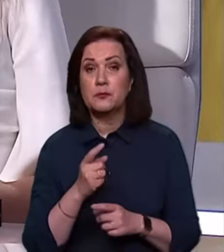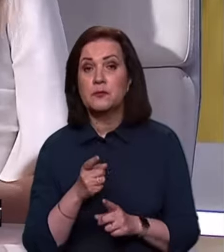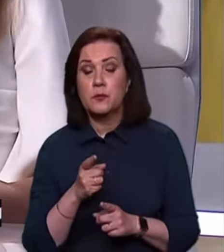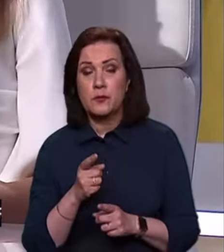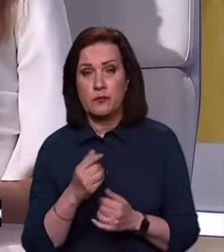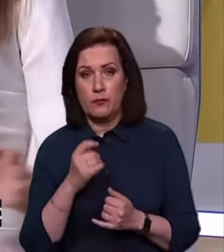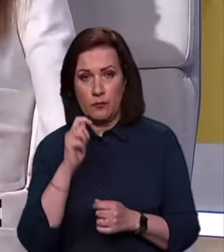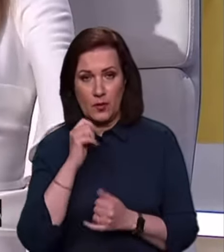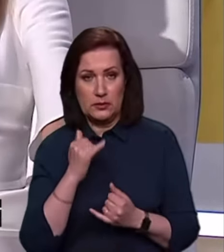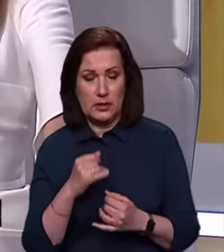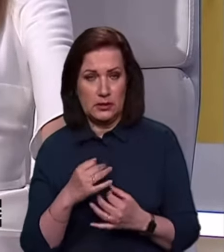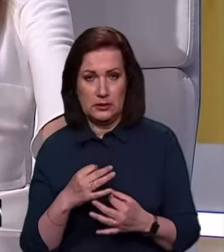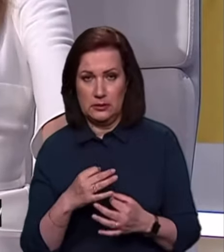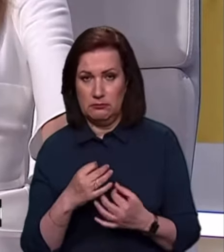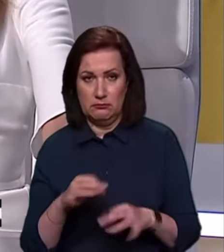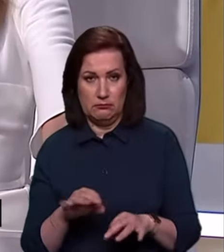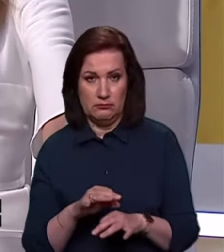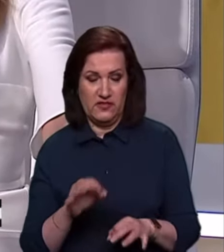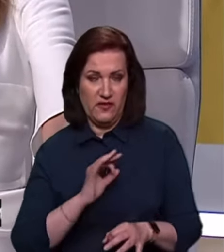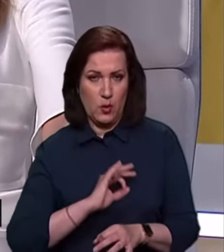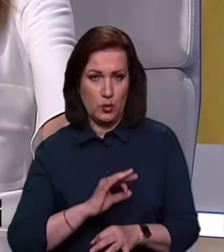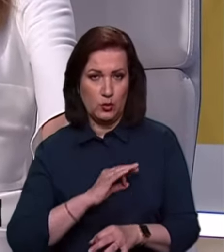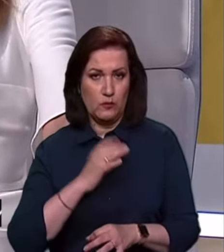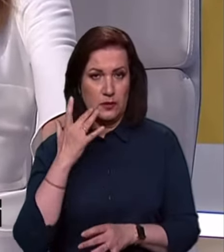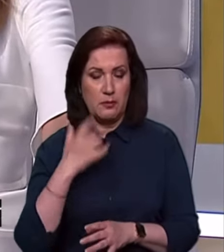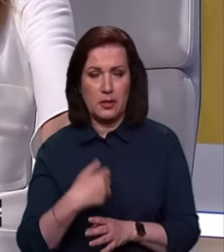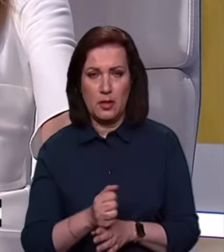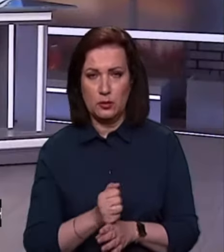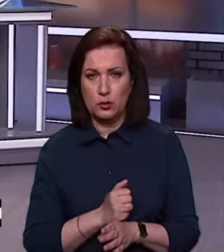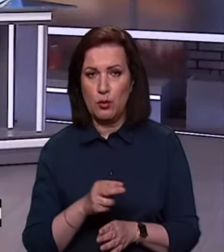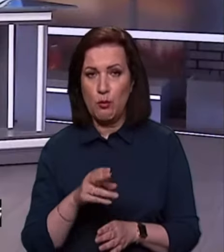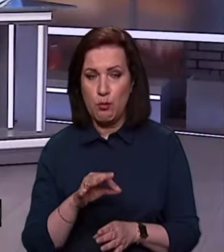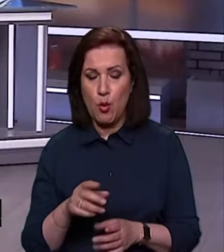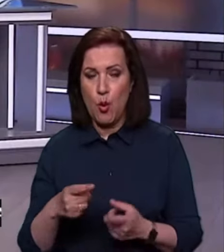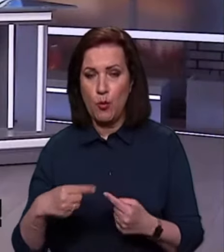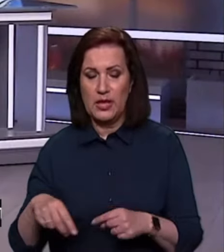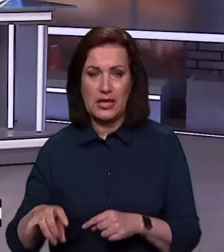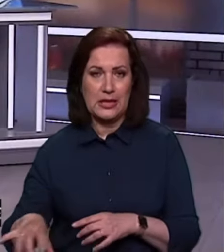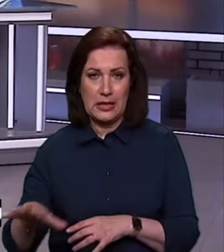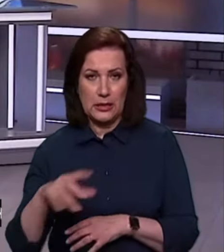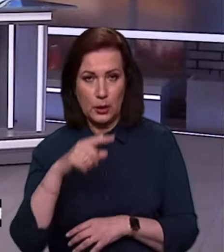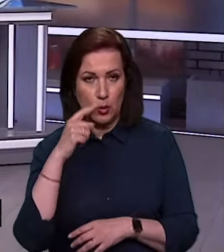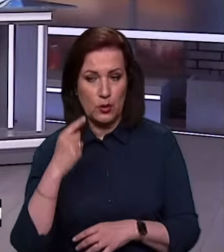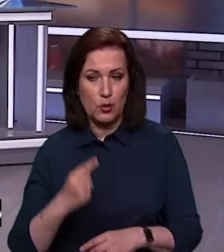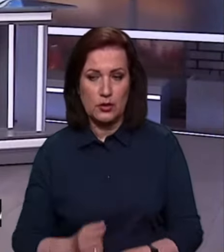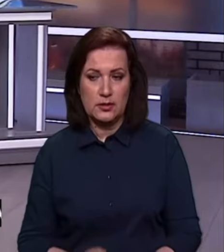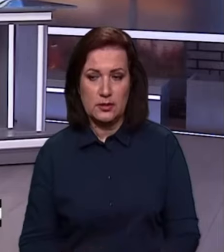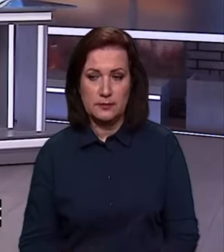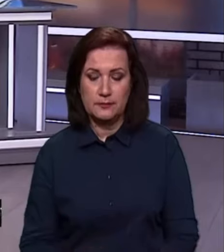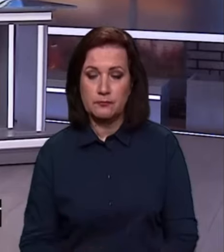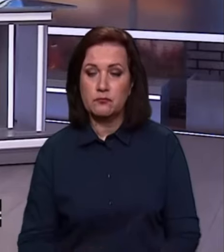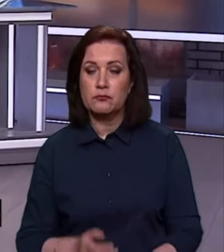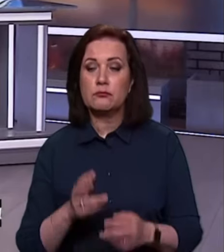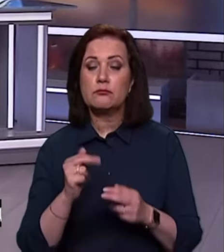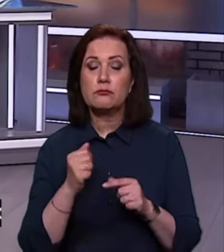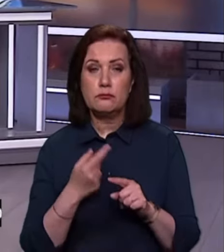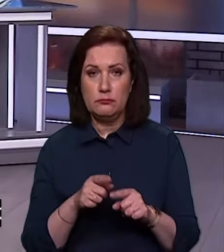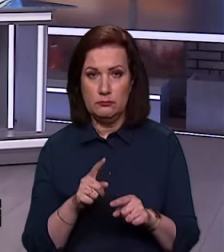Україні зараз не дають можливості використовувати американську зброю по об'єктах на території Російської Федерації? Як